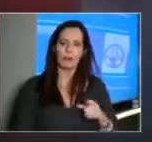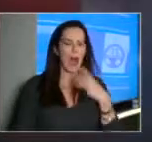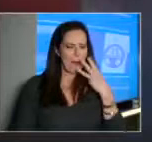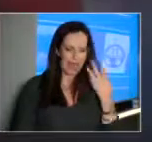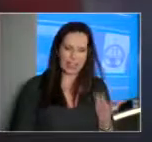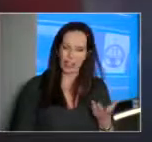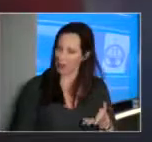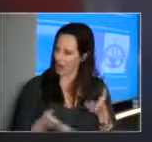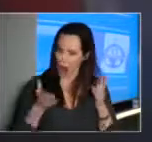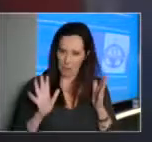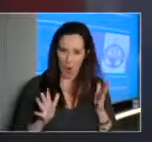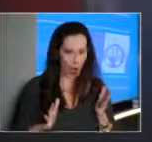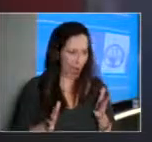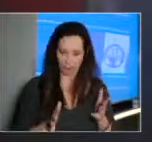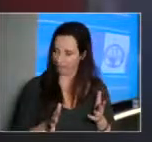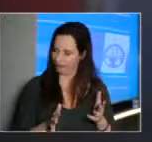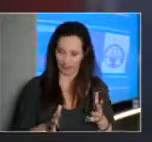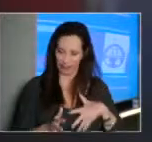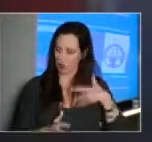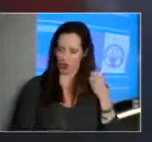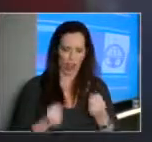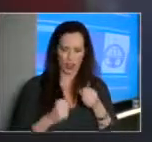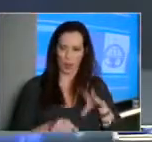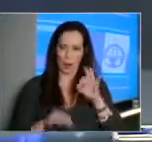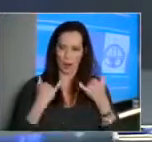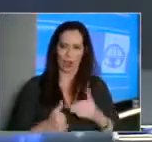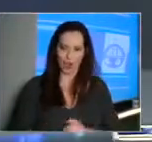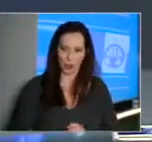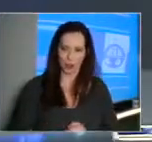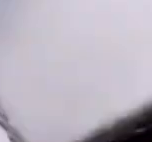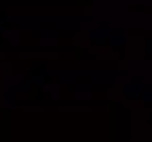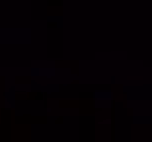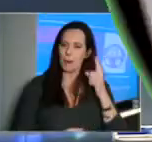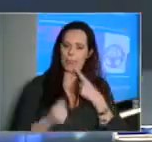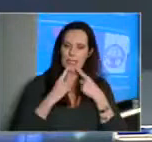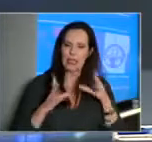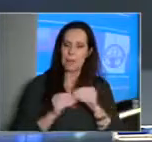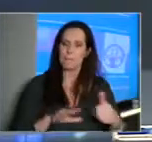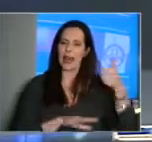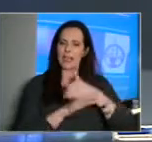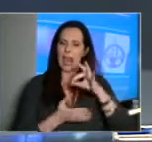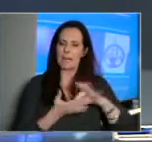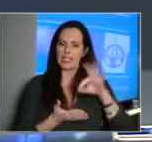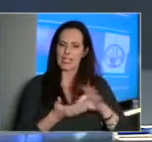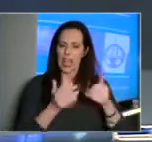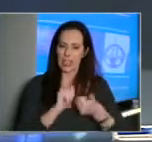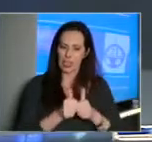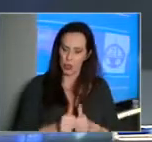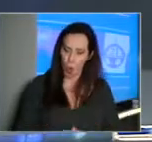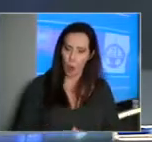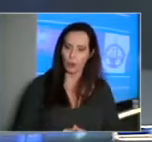ומהשפה מאוד מאוד קשה שמלווה את מערכת הבחירות הנוכחית. שמעת את השיחה שלי עם מנכ"ל משרד התרבות והספורט יוסי